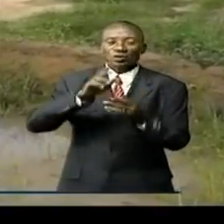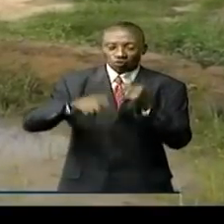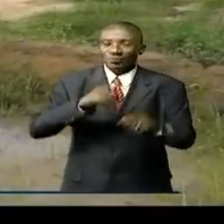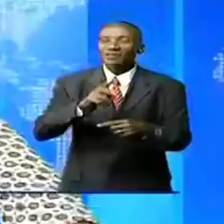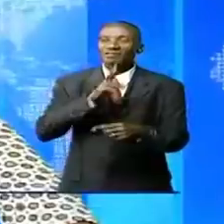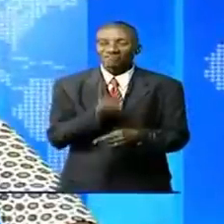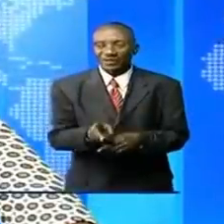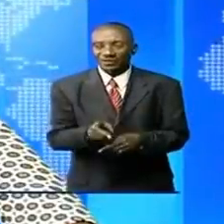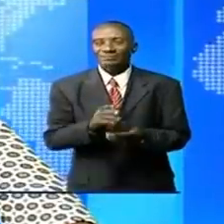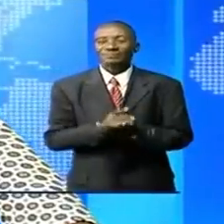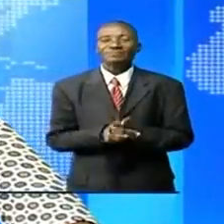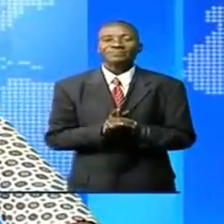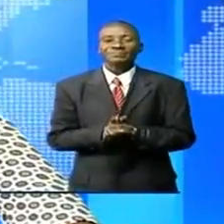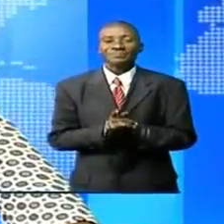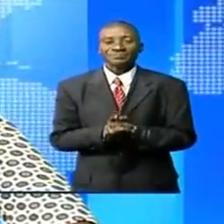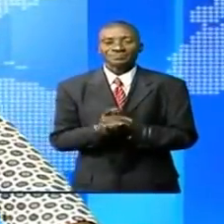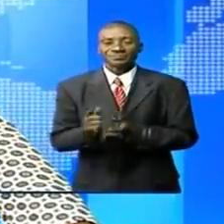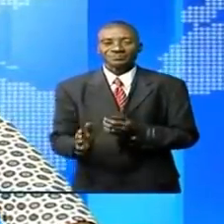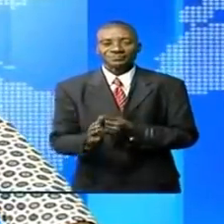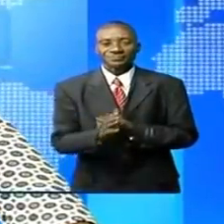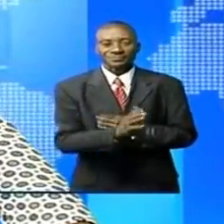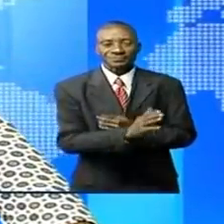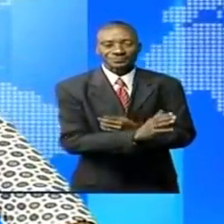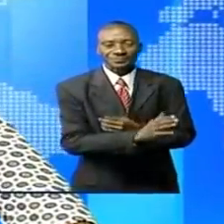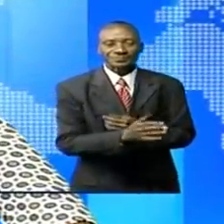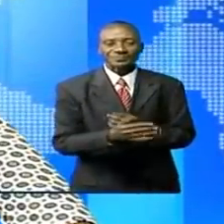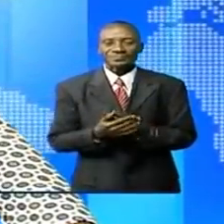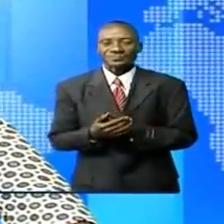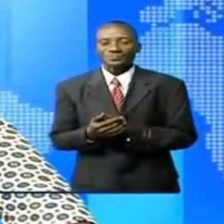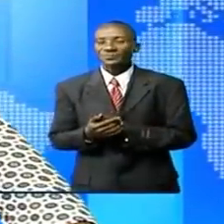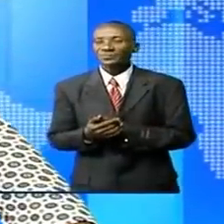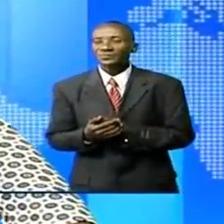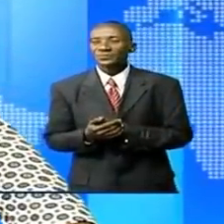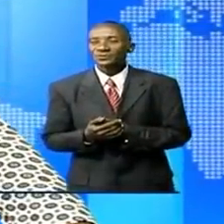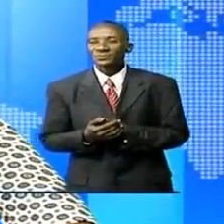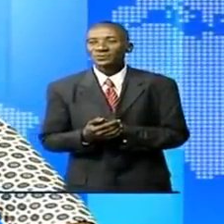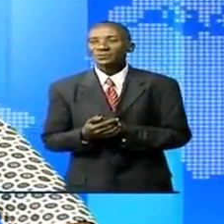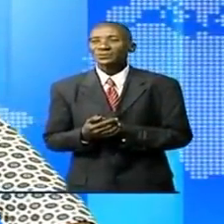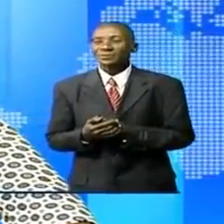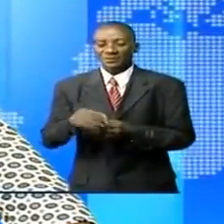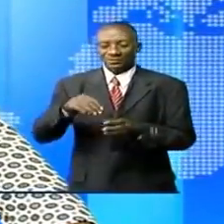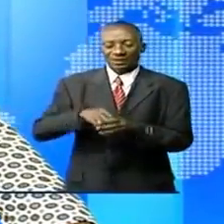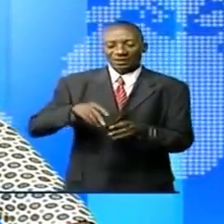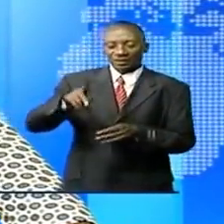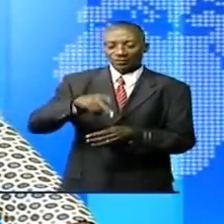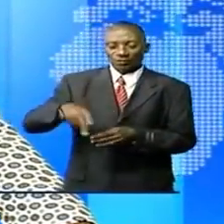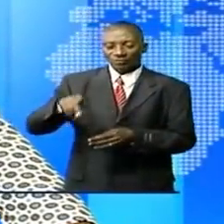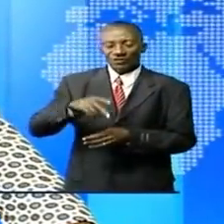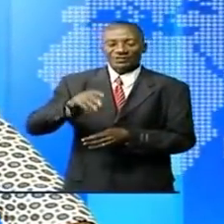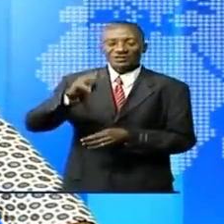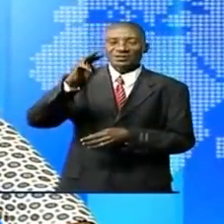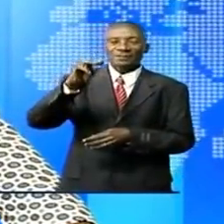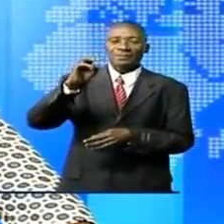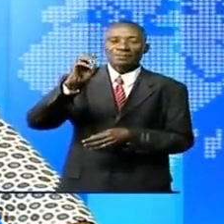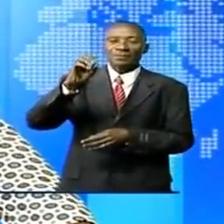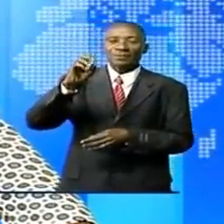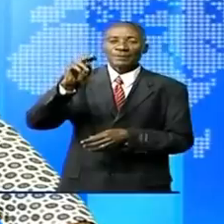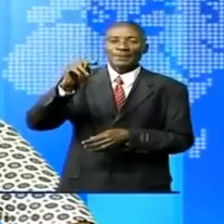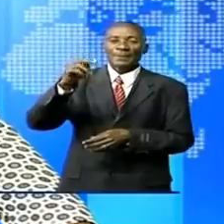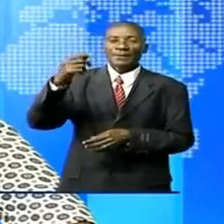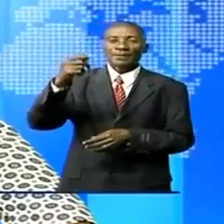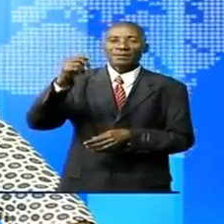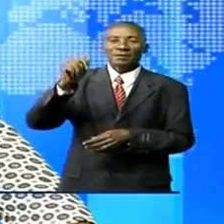Congo. Le mouvement associatif de la province de la Mongala, précisément ceux de la cité de